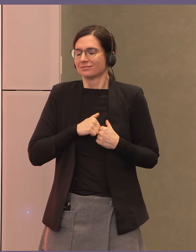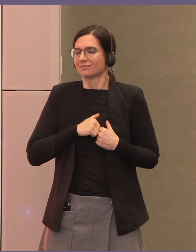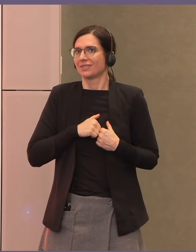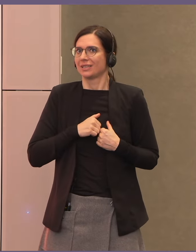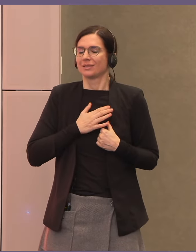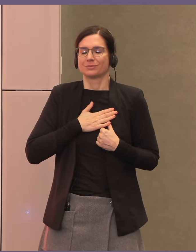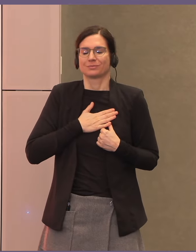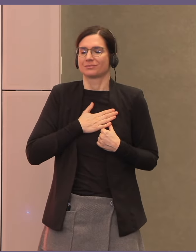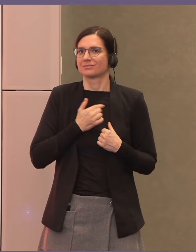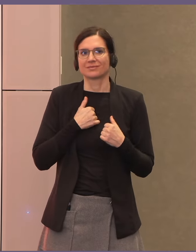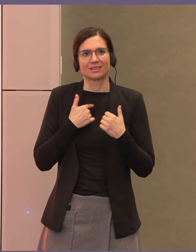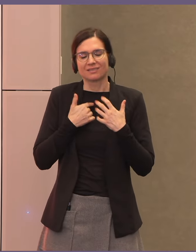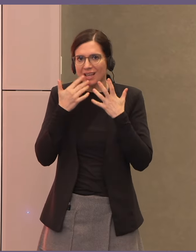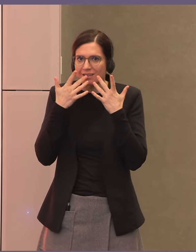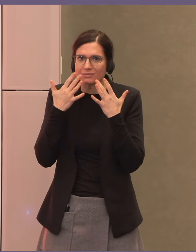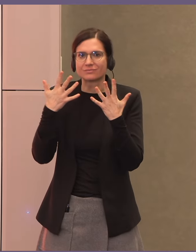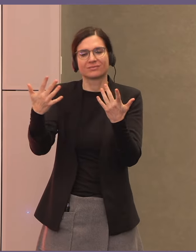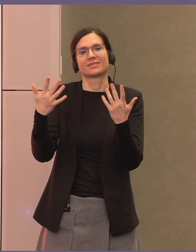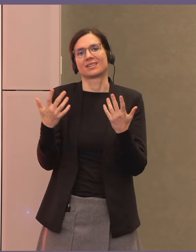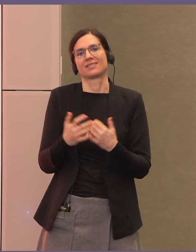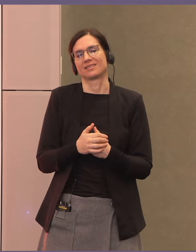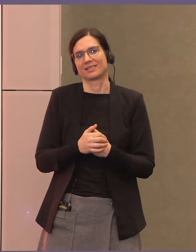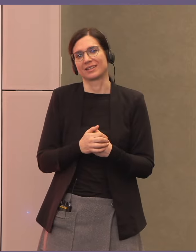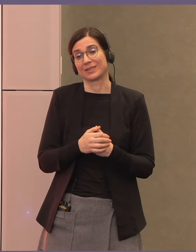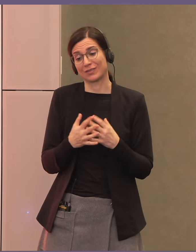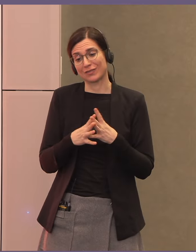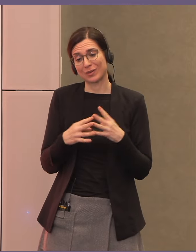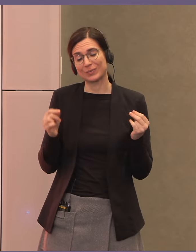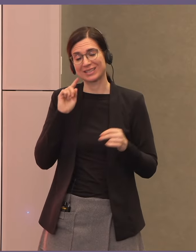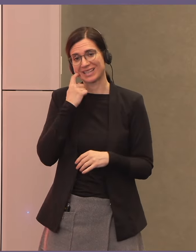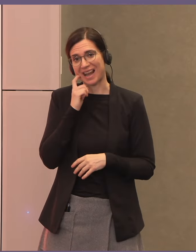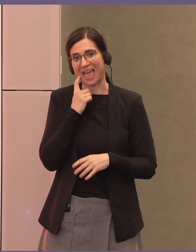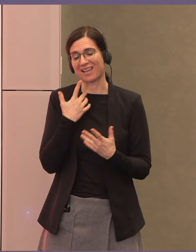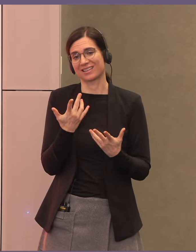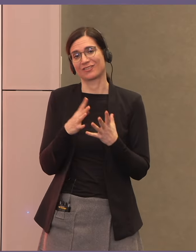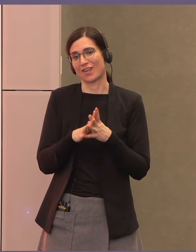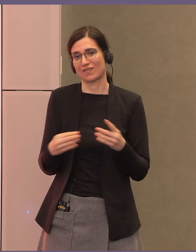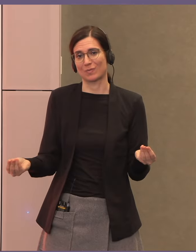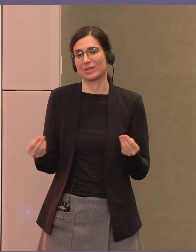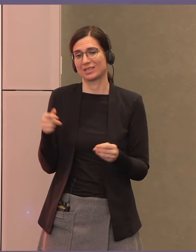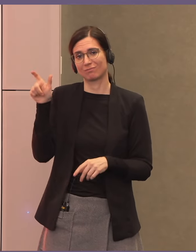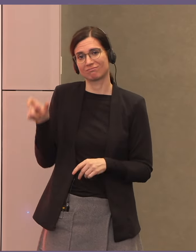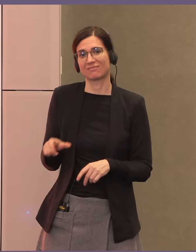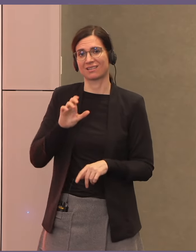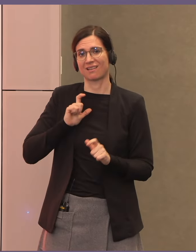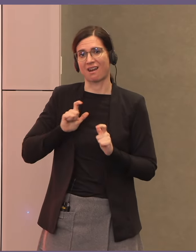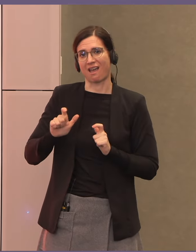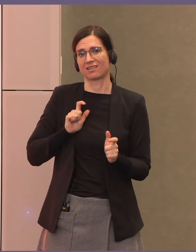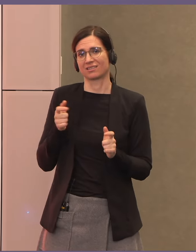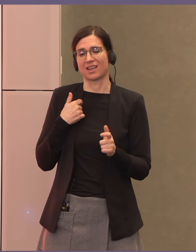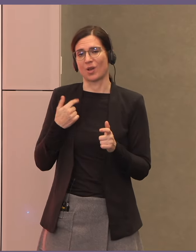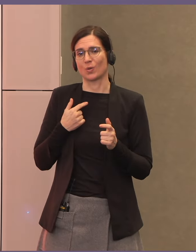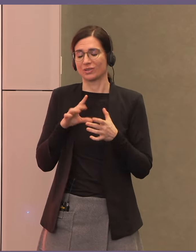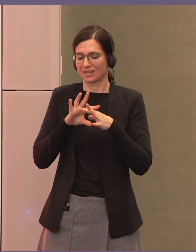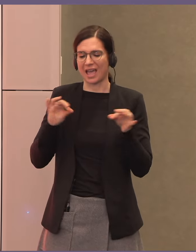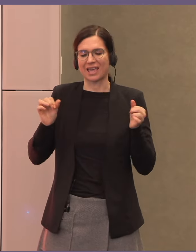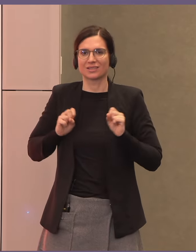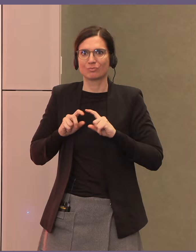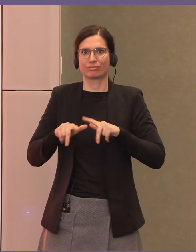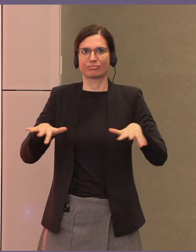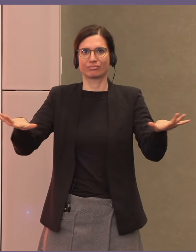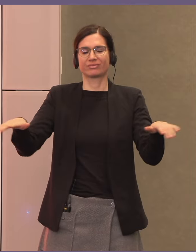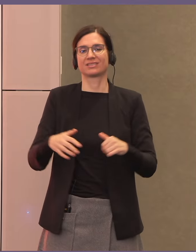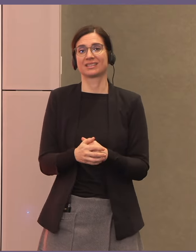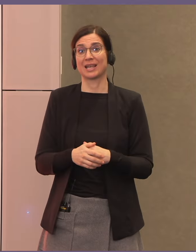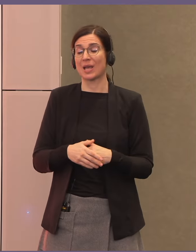würde das zeigen was wir glaube ich alle an ihr vermissen ihr Lachen und ihren persönlichen positiven Spirit in diesem Sinne